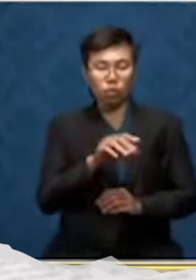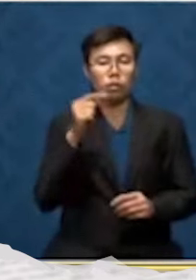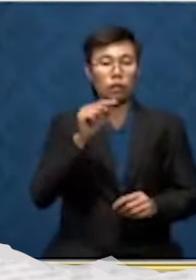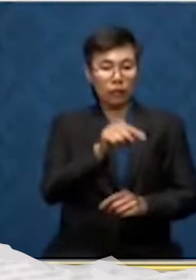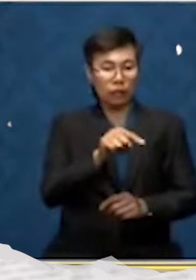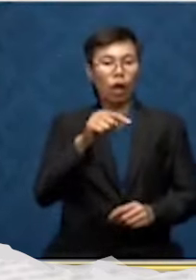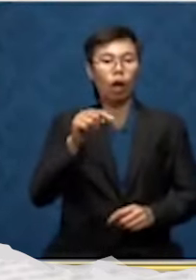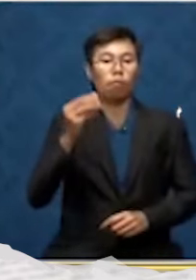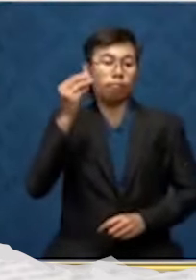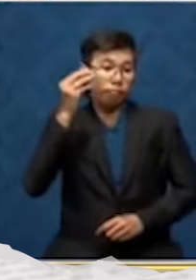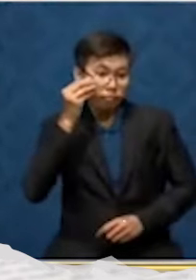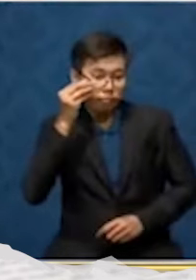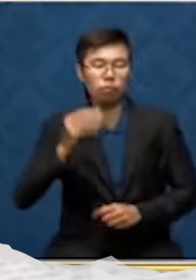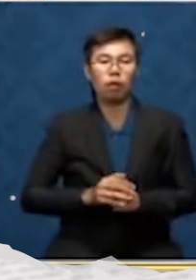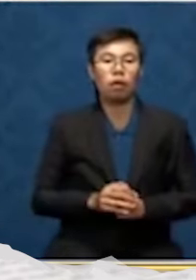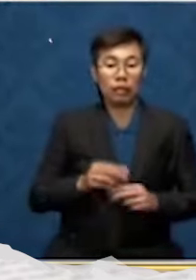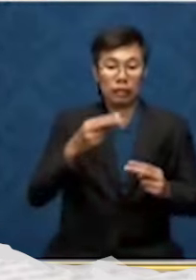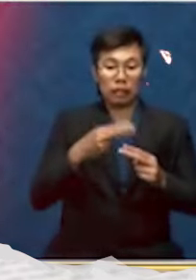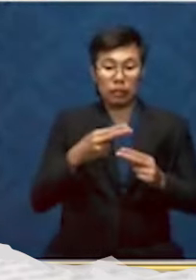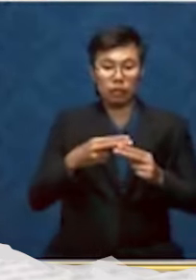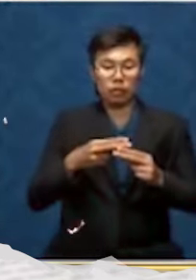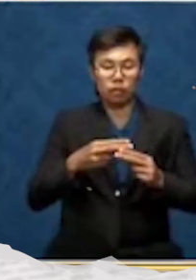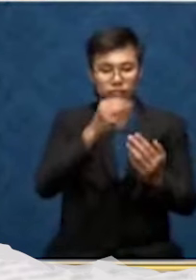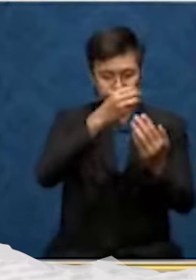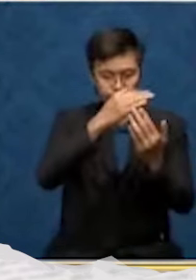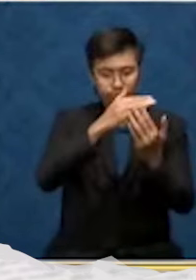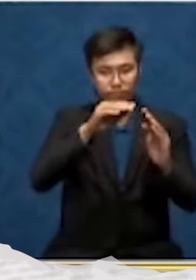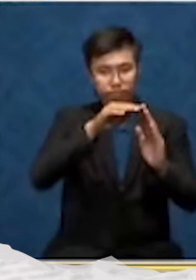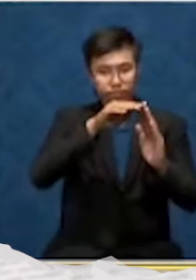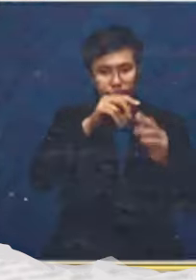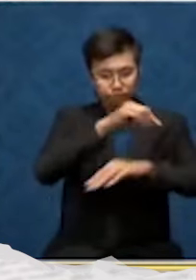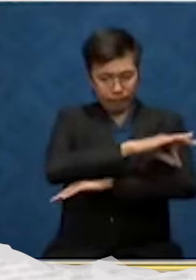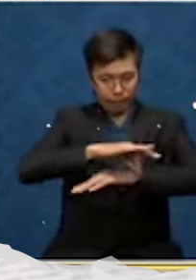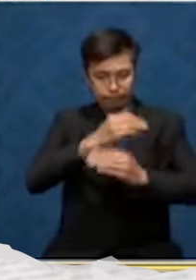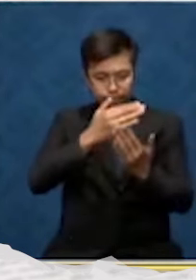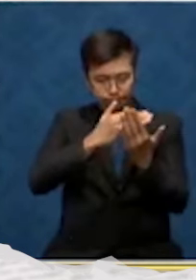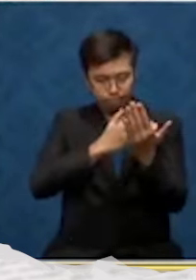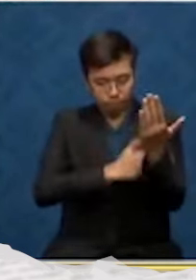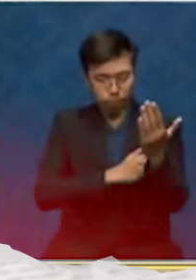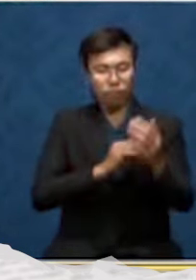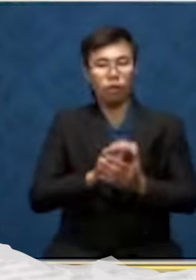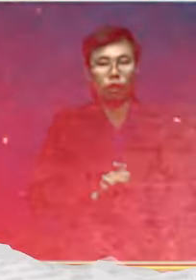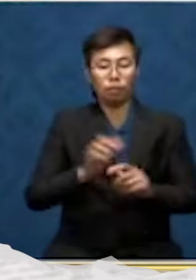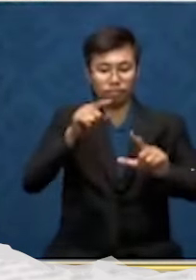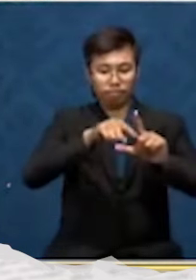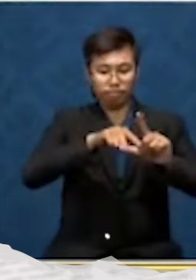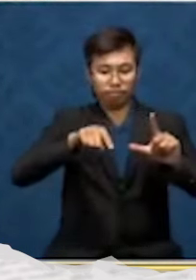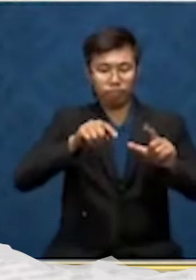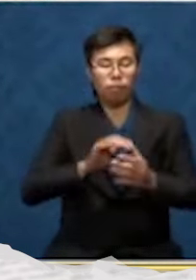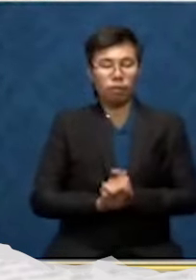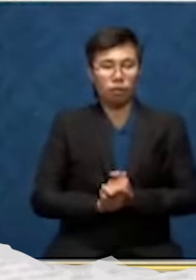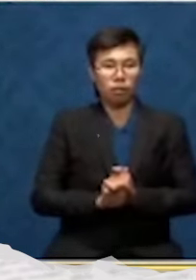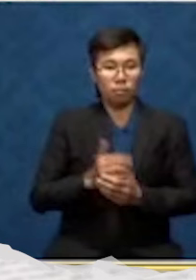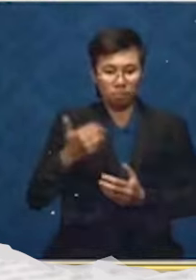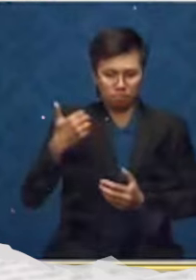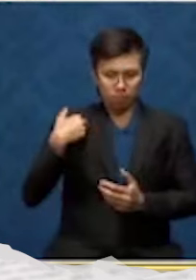ชิกสภาผู้แทนราษฎรแบบบัญชีรายชื่อและในฐานะหัวหน้าพรรคก้าวไกลผมต้องขออนุญาตเรียนท่านประธานแบ่งออกเป็นสัก3ส่วน